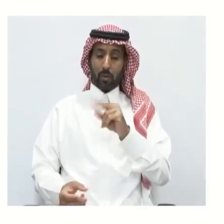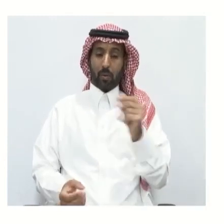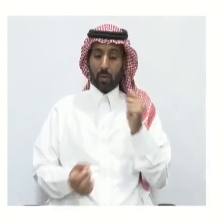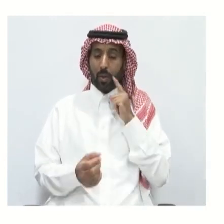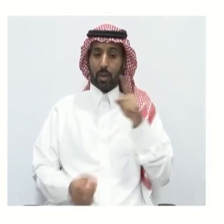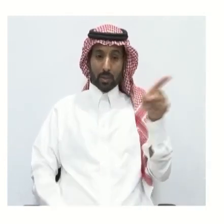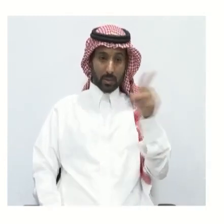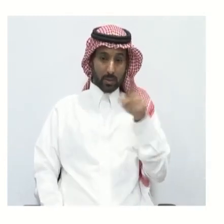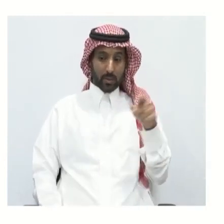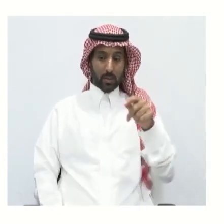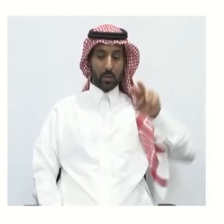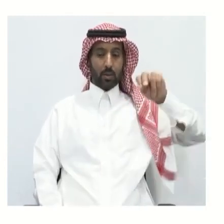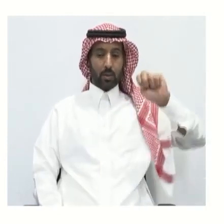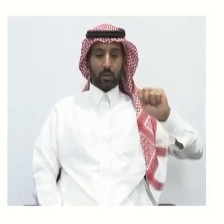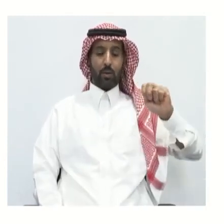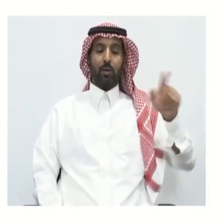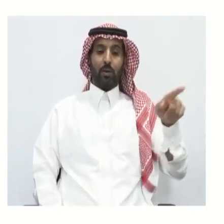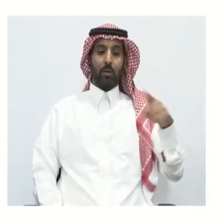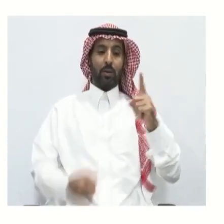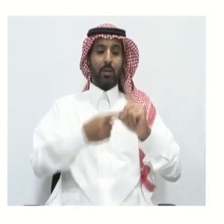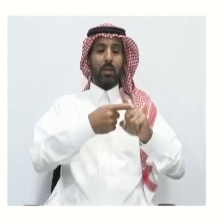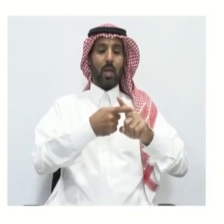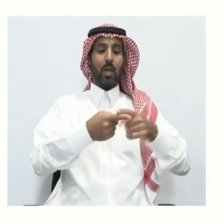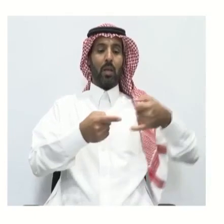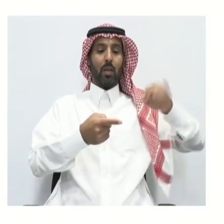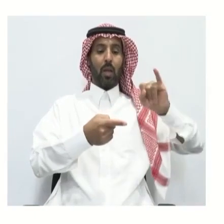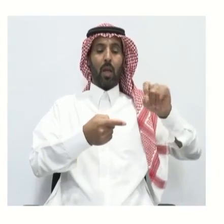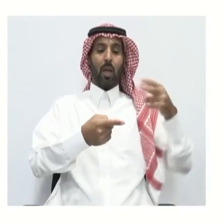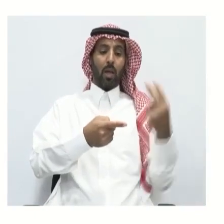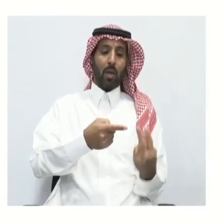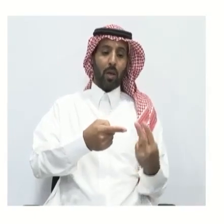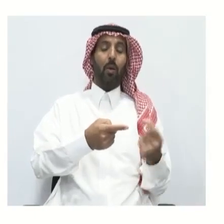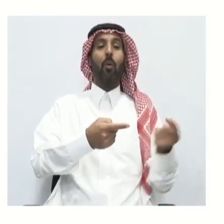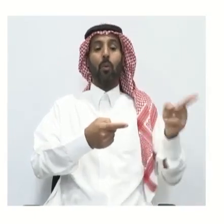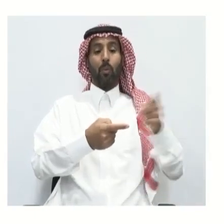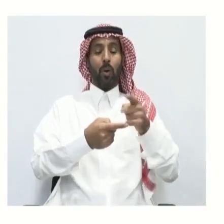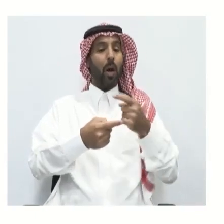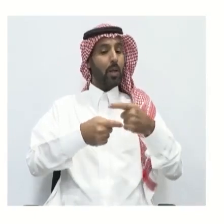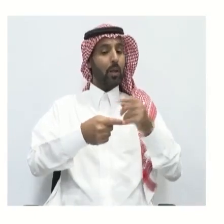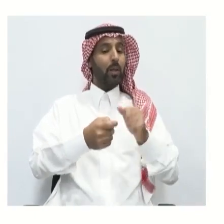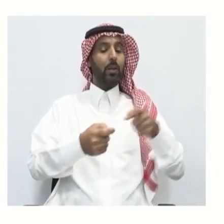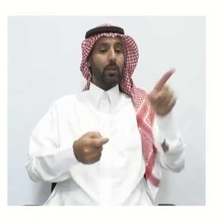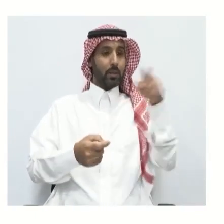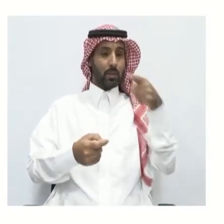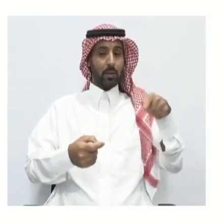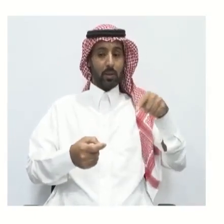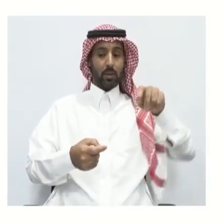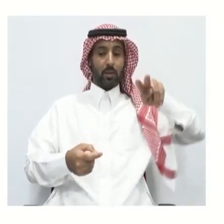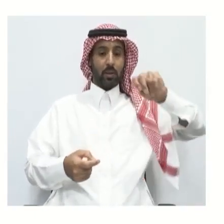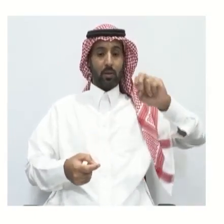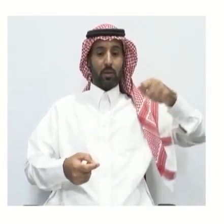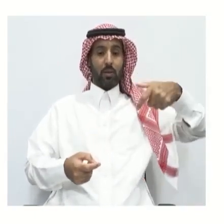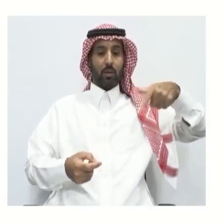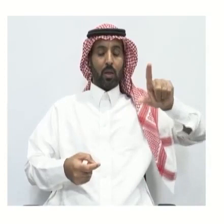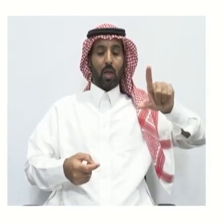المردود النظري اذا تفاعل واحد فاصله تسعه واحد اثنين من الزنك اذا اولا نحسب المردود